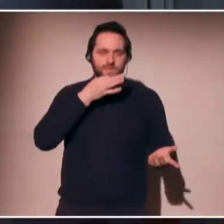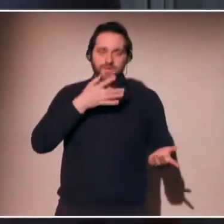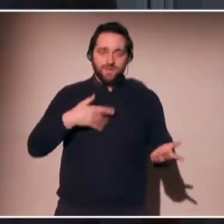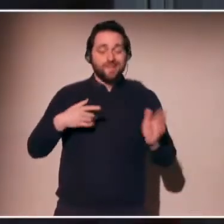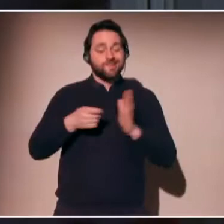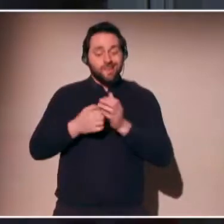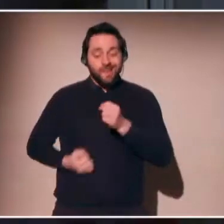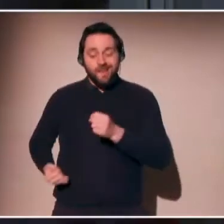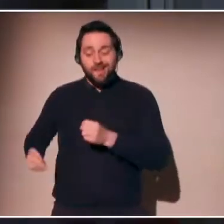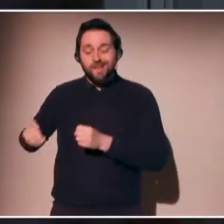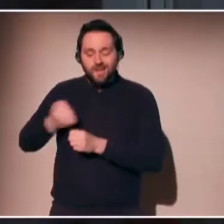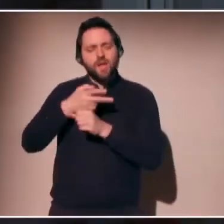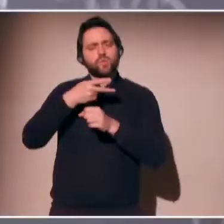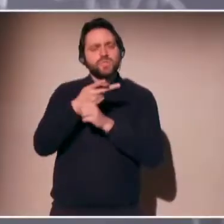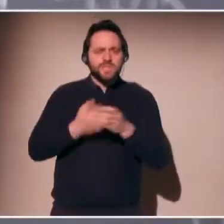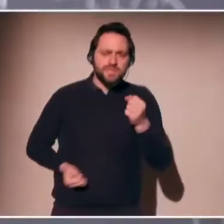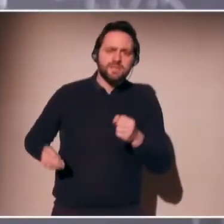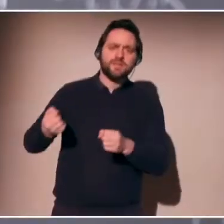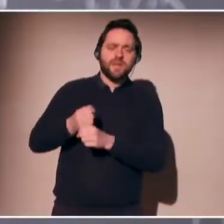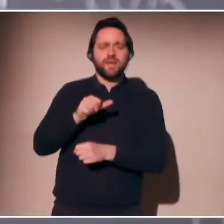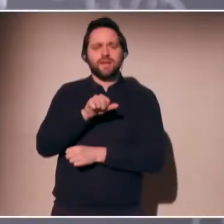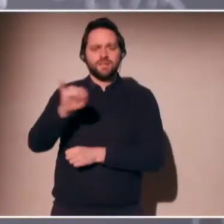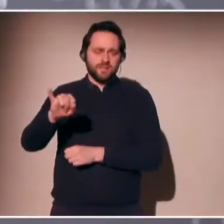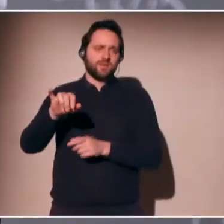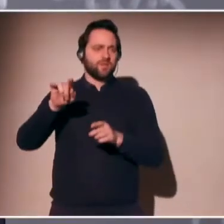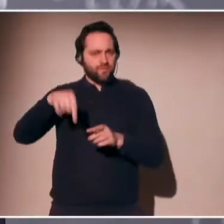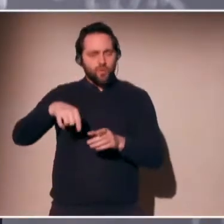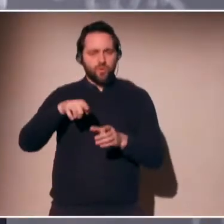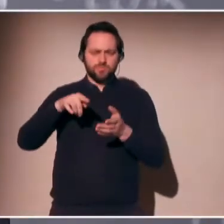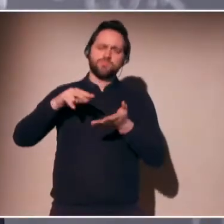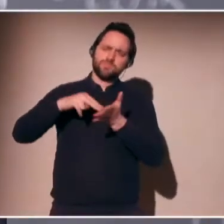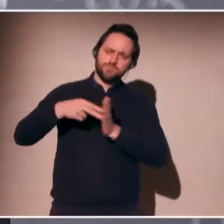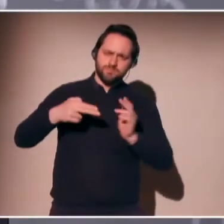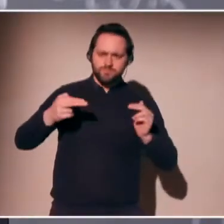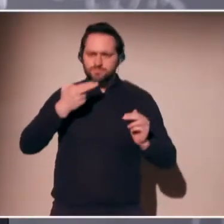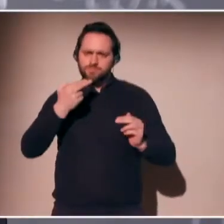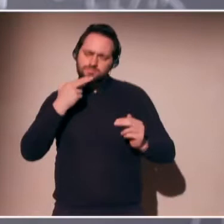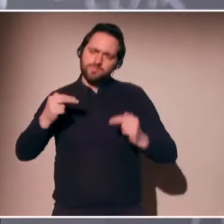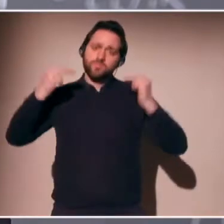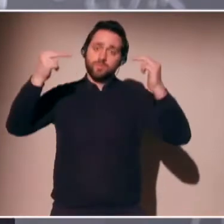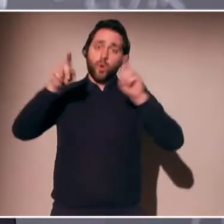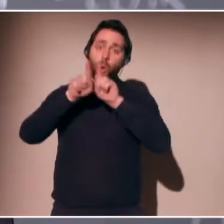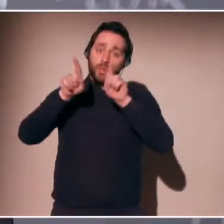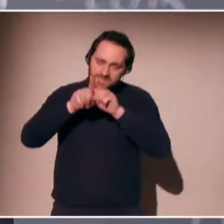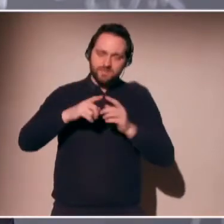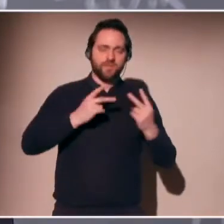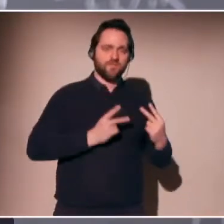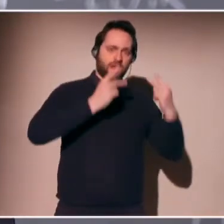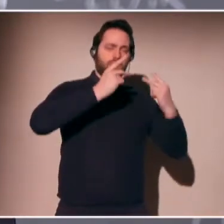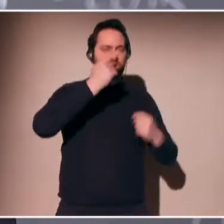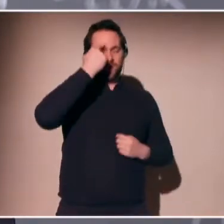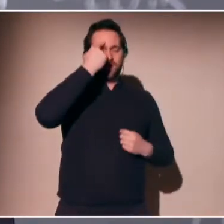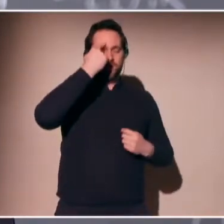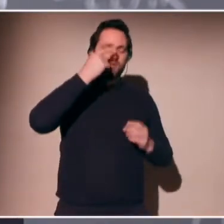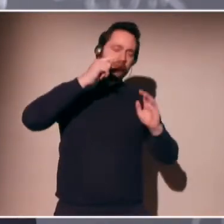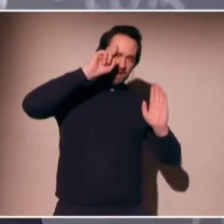l'Europe, qu'elles soient très exigeantes techniquement et très exigeantes en termes de valeur. Et pour ça, il faut soutenir la recherche publique. Mais comme l'a rappelé la ministre de l'Enseignement supérieur